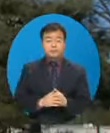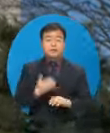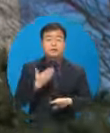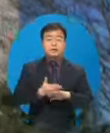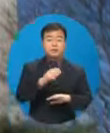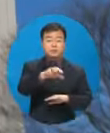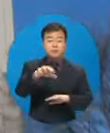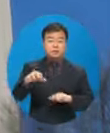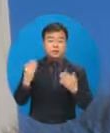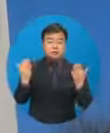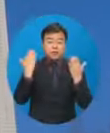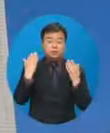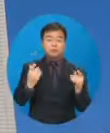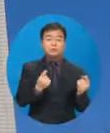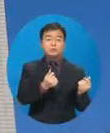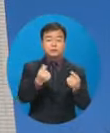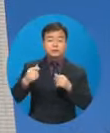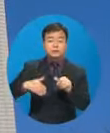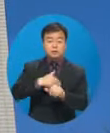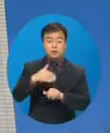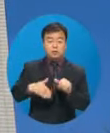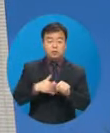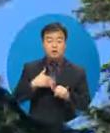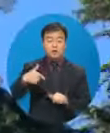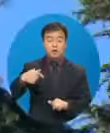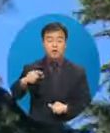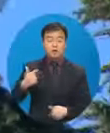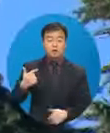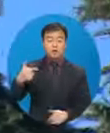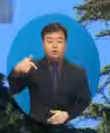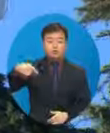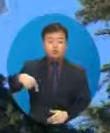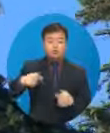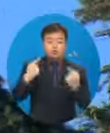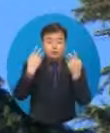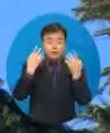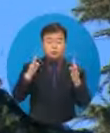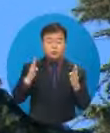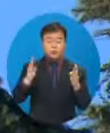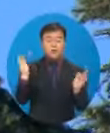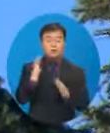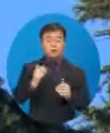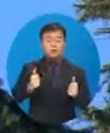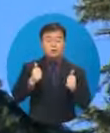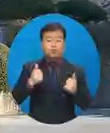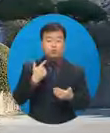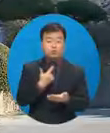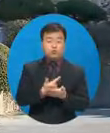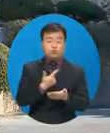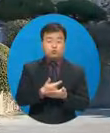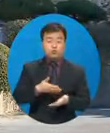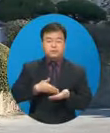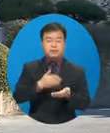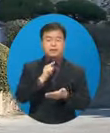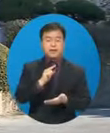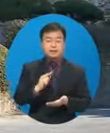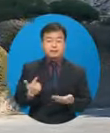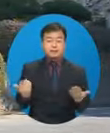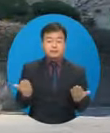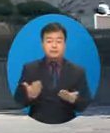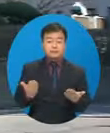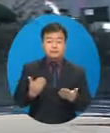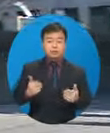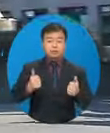사정은 비슷합니다. 건국대는 학생들이 졸업 논문을 내지 않는 식으로 졸업을 미루던 관행을 올해부터